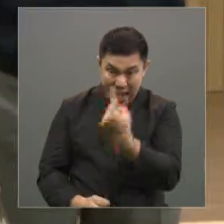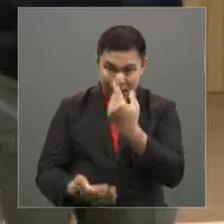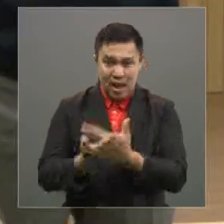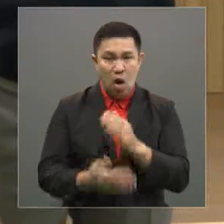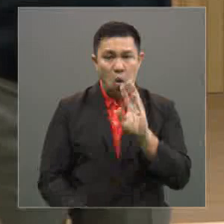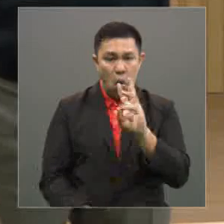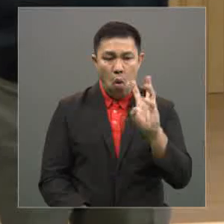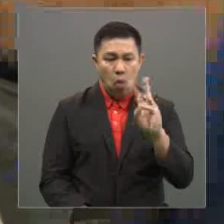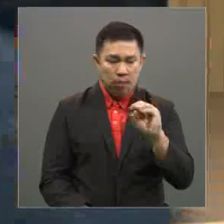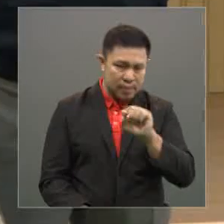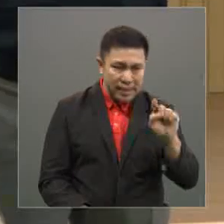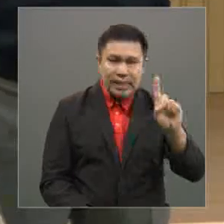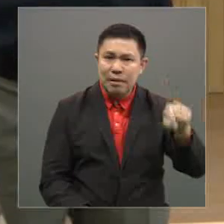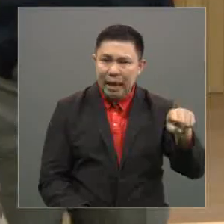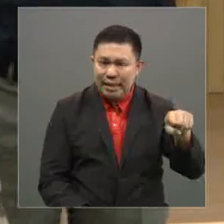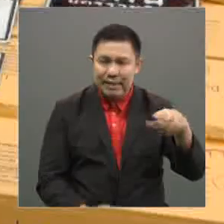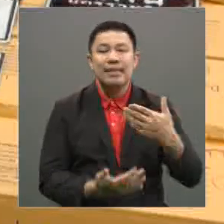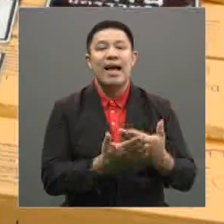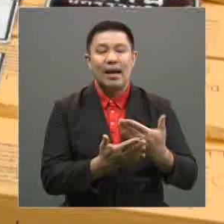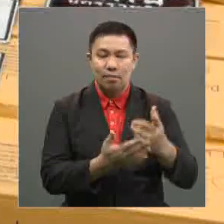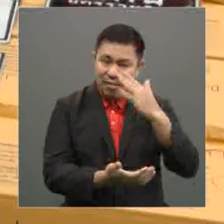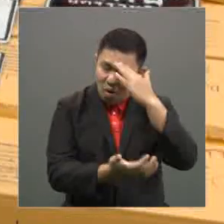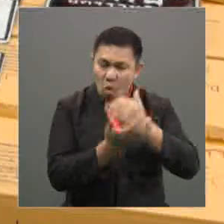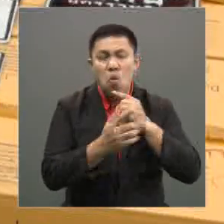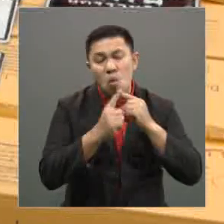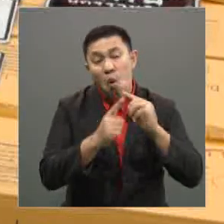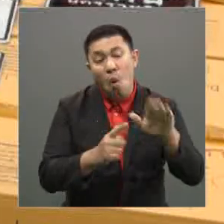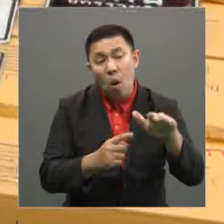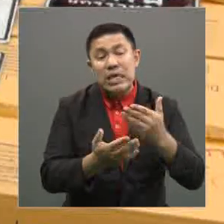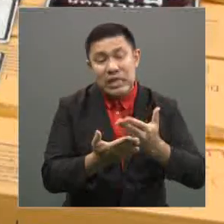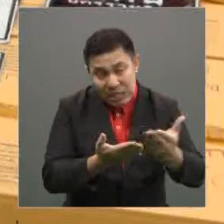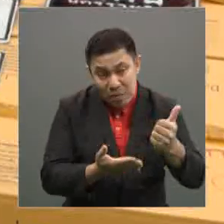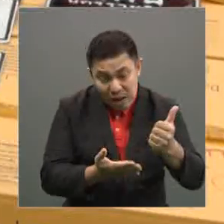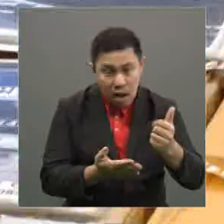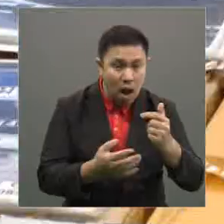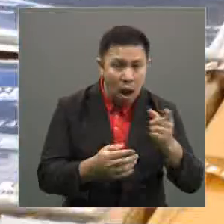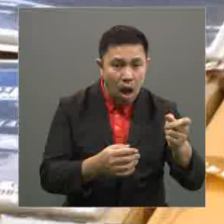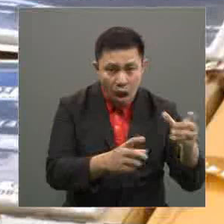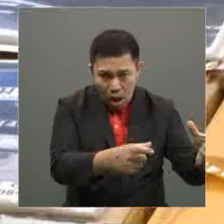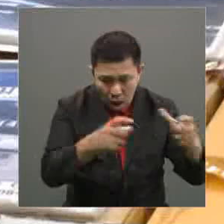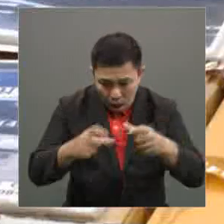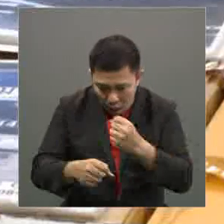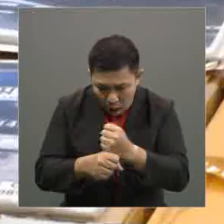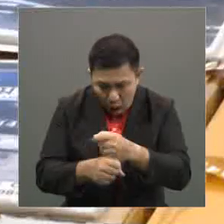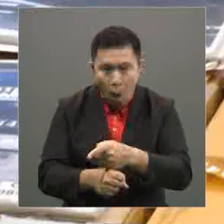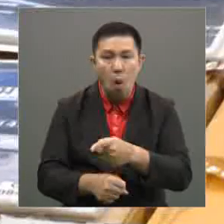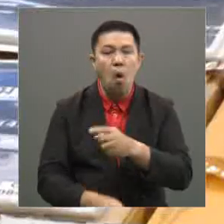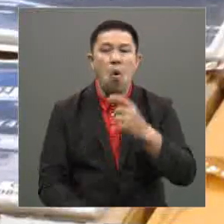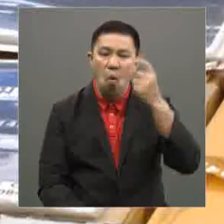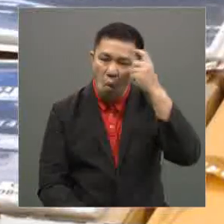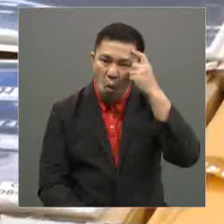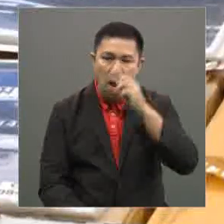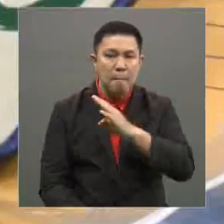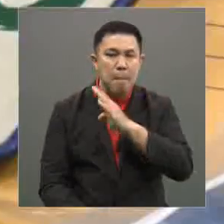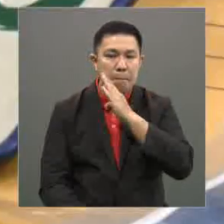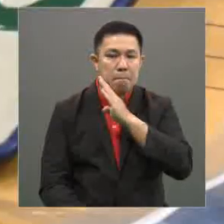660 -1,000บาทค่ะตำรวจก็เลยติดต่อขอซื้อป้ายทะเบียนรถแล้วก็นำไปตรวจพิสูจน์พบว่าเป็นของปลอมสืบ